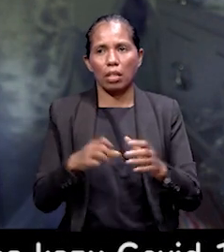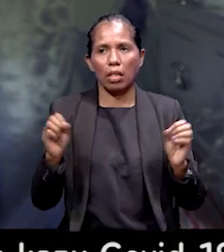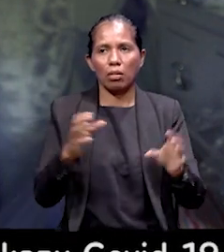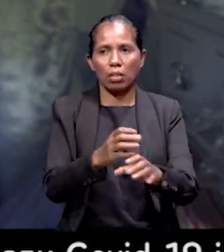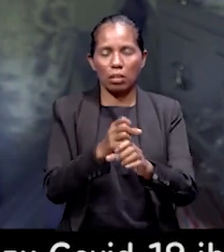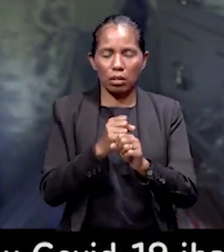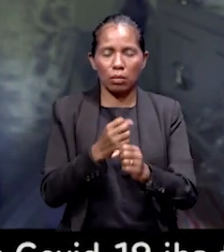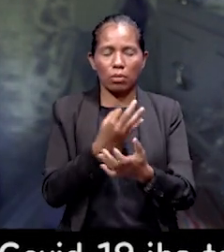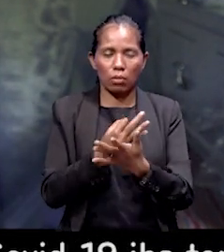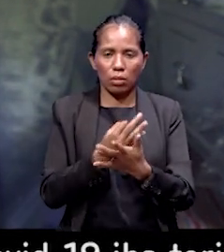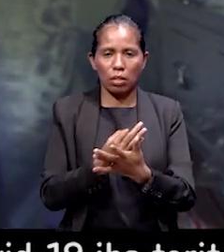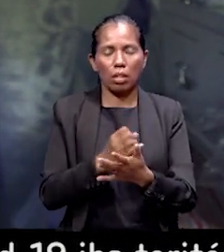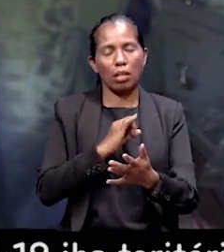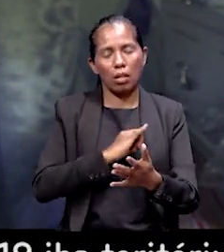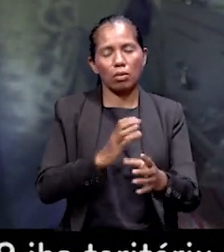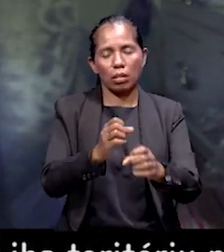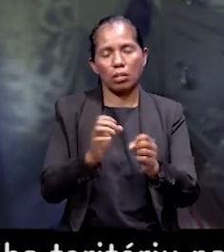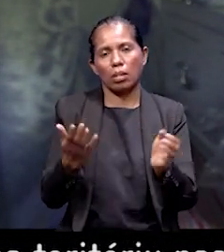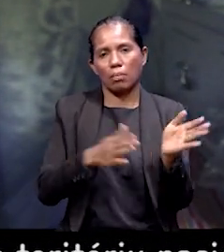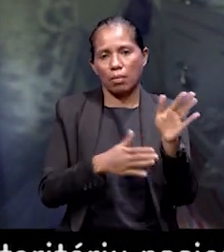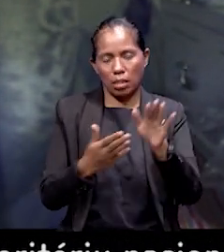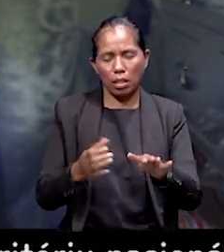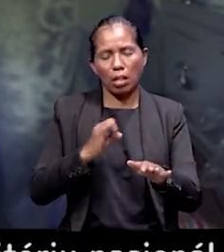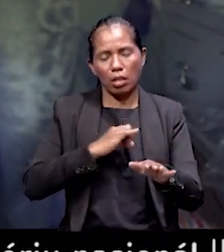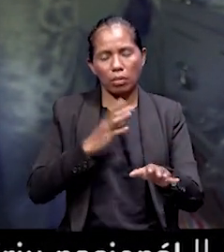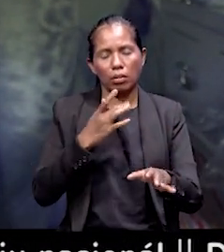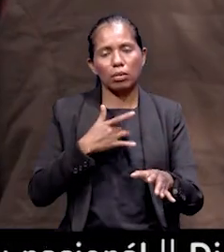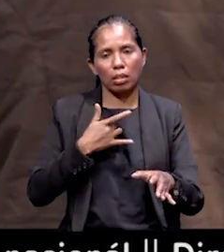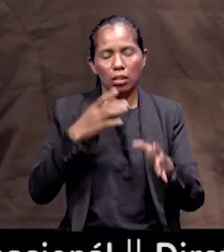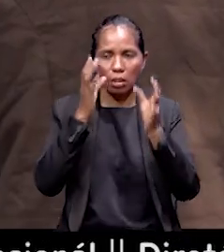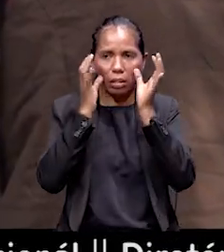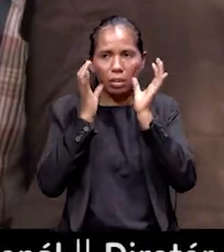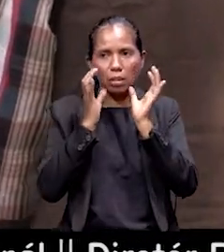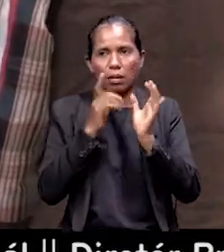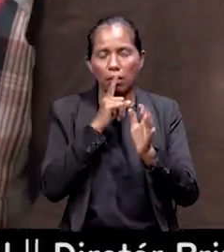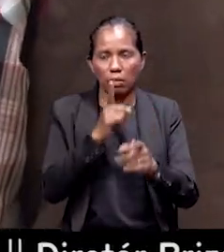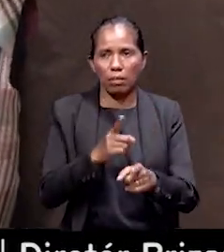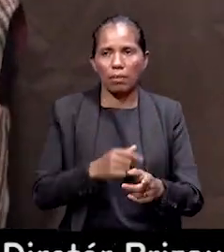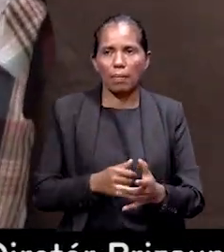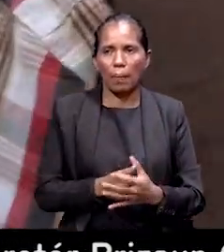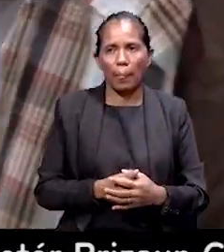simu falida. Ini saya lebih hau tristi. Kami larang moras.